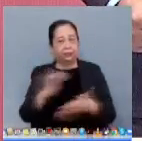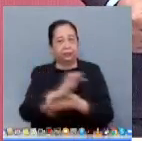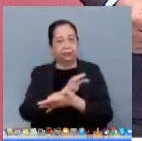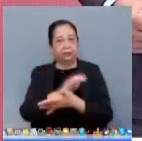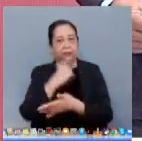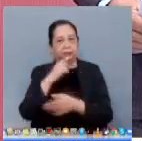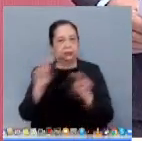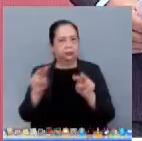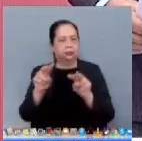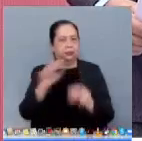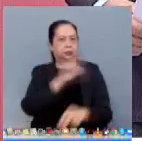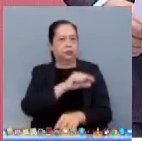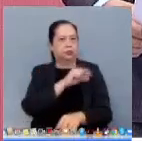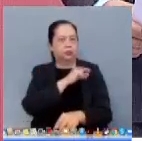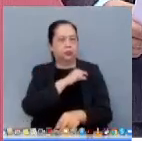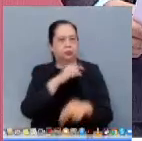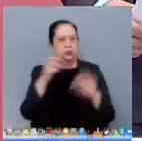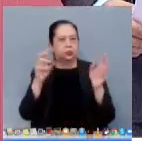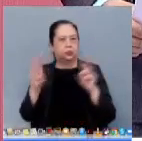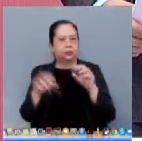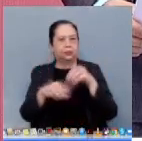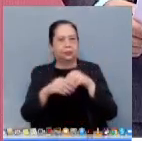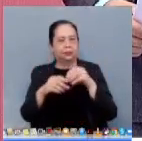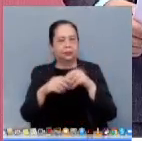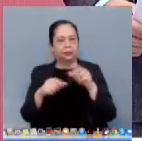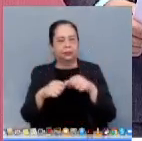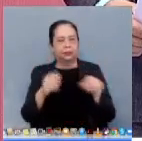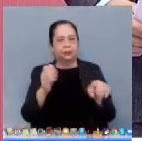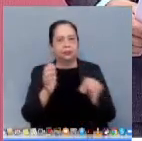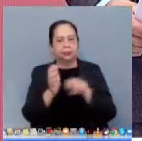ng hangin, lalo na sa loob ng mga pampasaherong sasakyan na